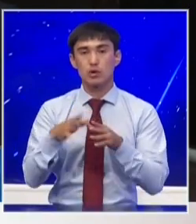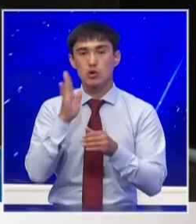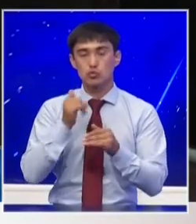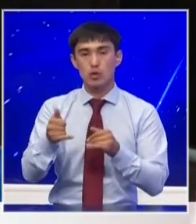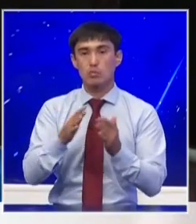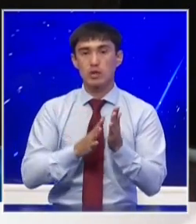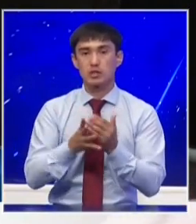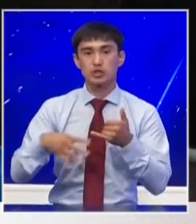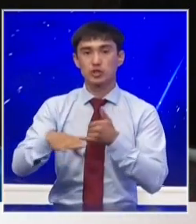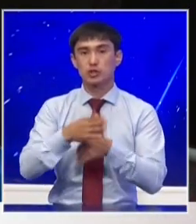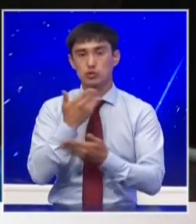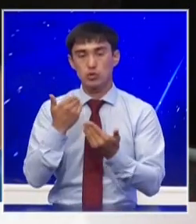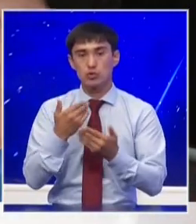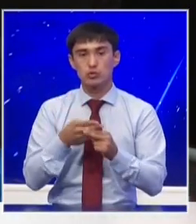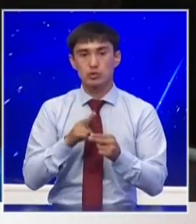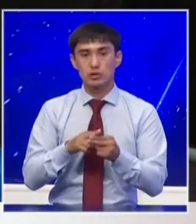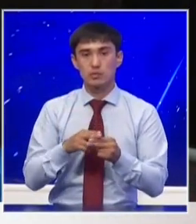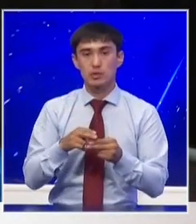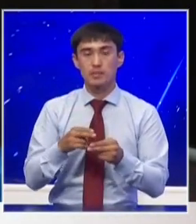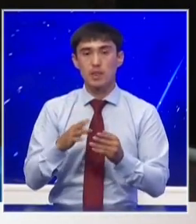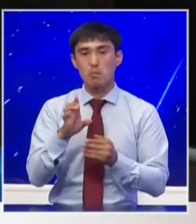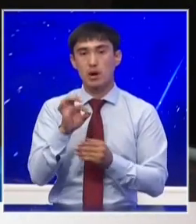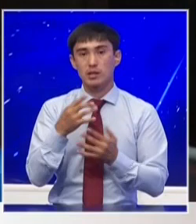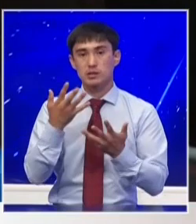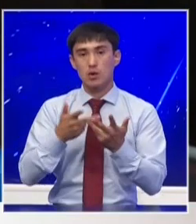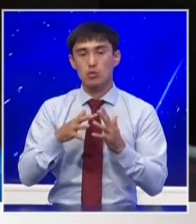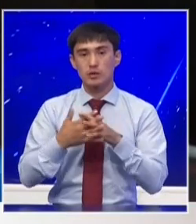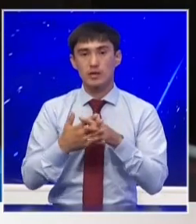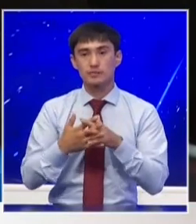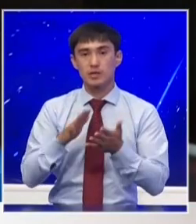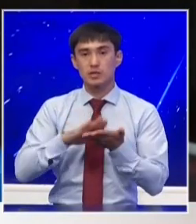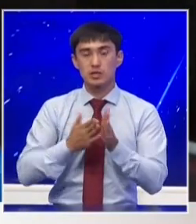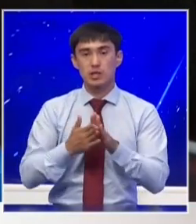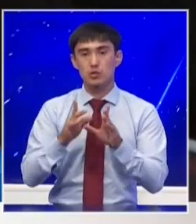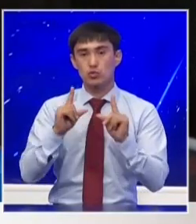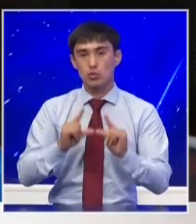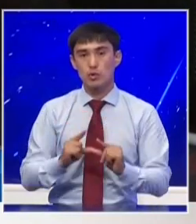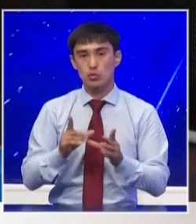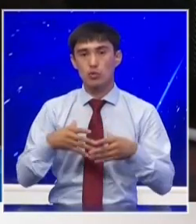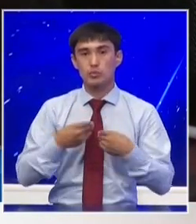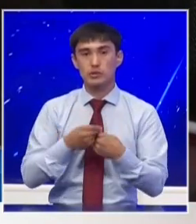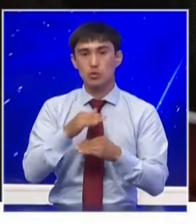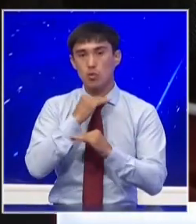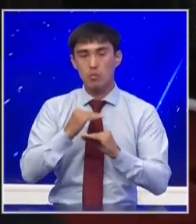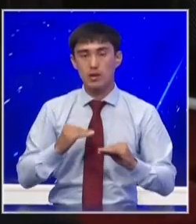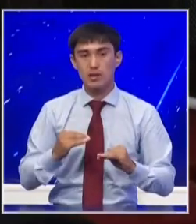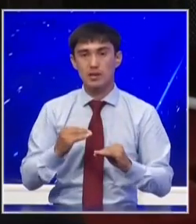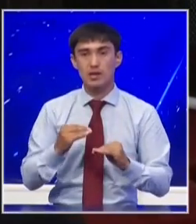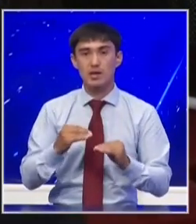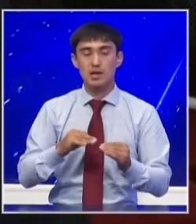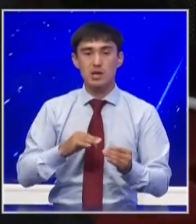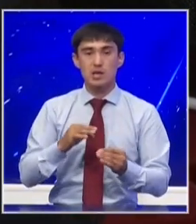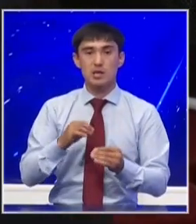жерде ондай шаруашылық жоқ та, сол себепті біз осы Бақанас ауылының ортасындағы жағдайы төмен отбасылар, көп балалы аналар, жетім жесірлер,